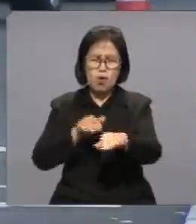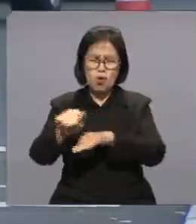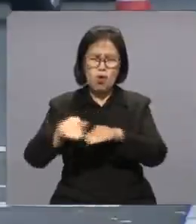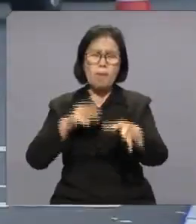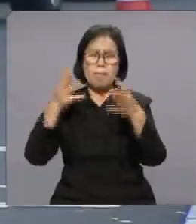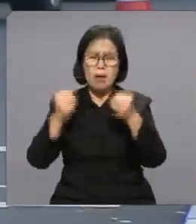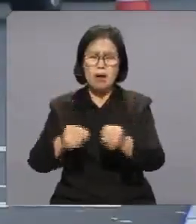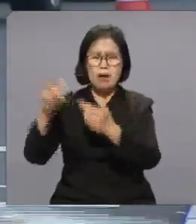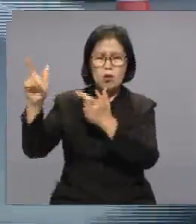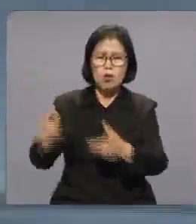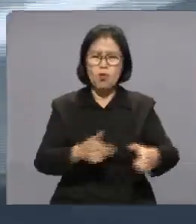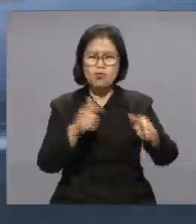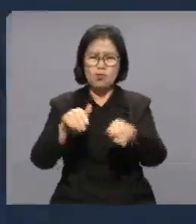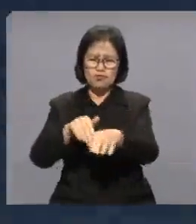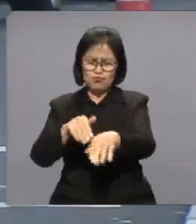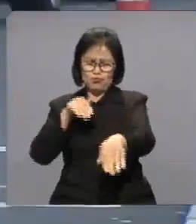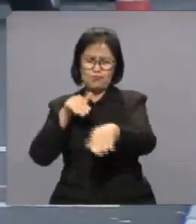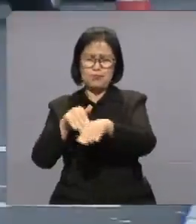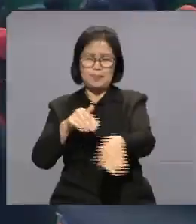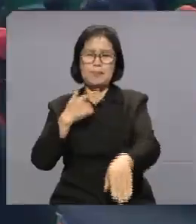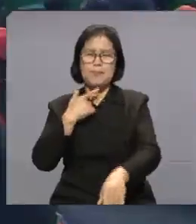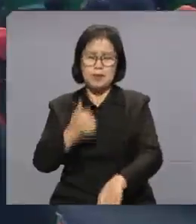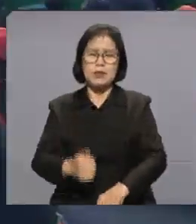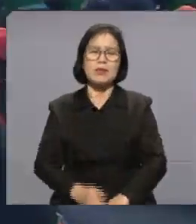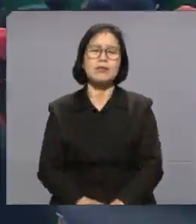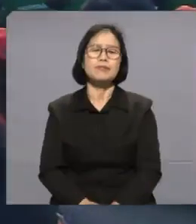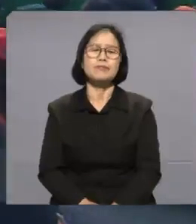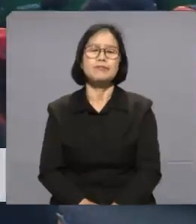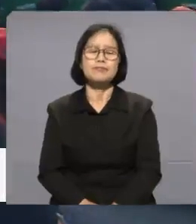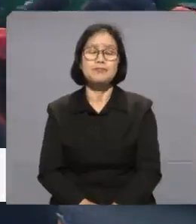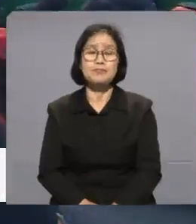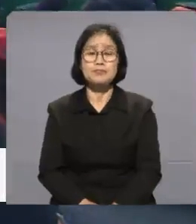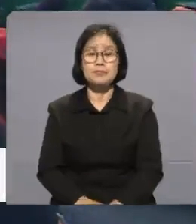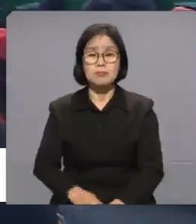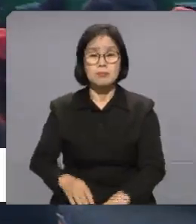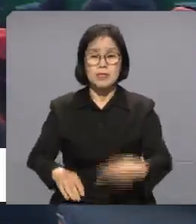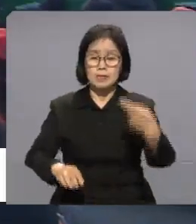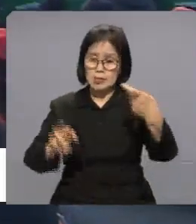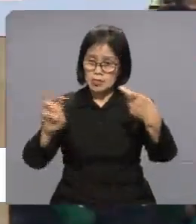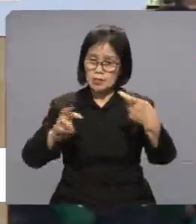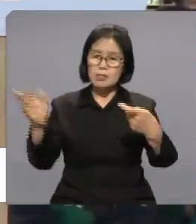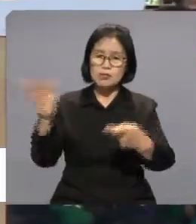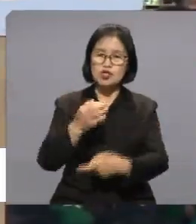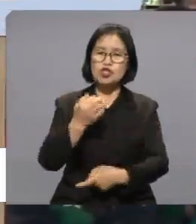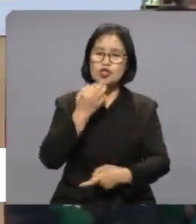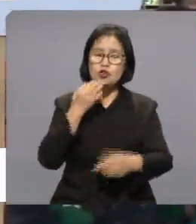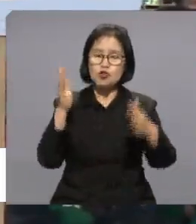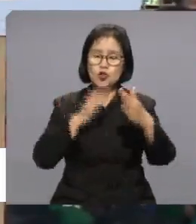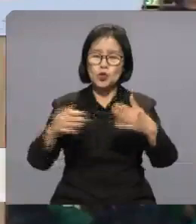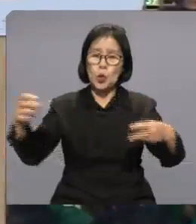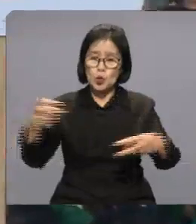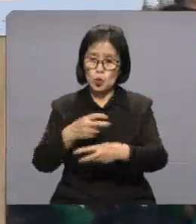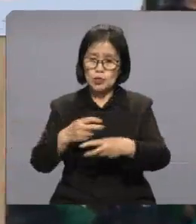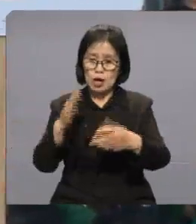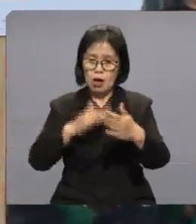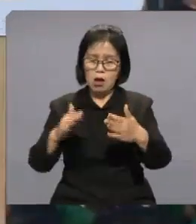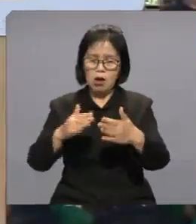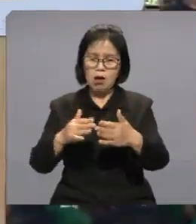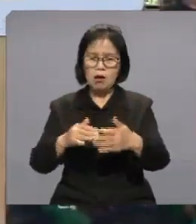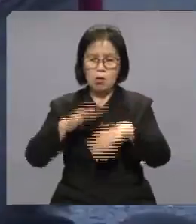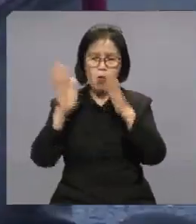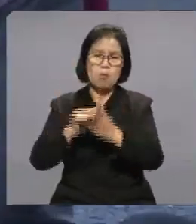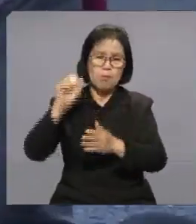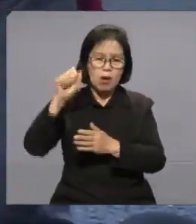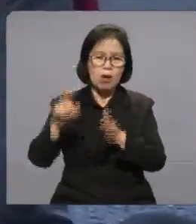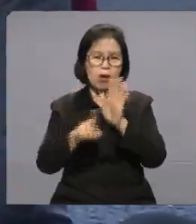많아 온종일 극심한 정체를 보였습니다. 오는 30일부터는 서울교통공사 노조 총파업까지